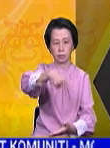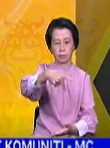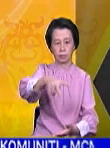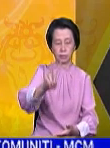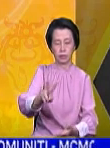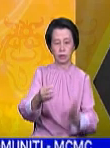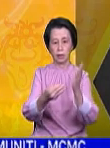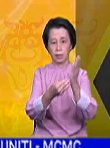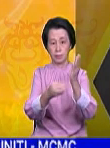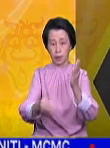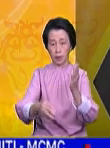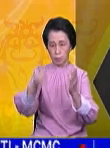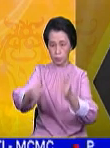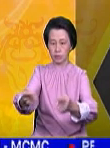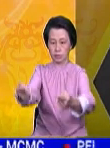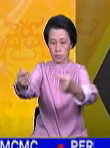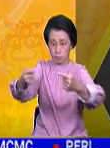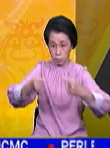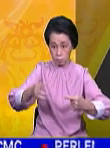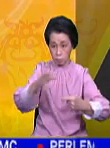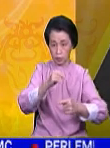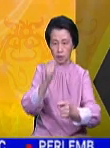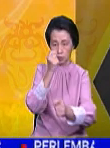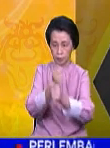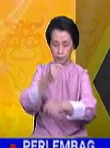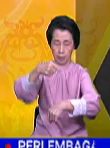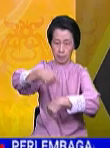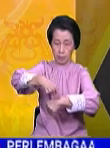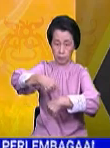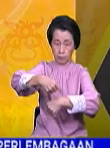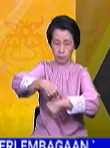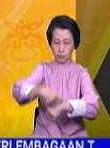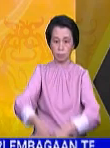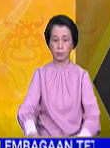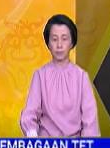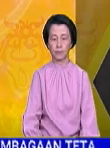IKBN Miri perlu hadir dan menepati masa yang ditetapkan.